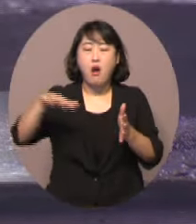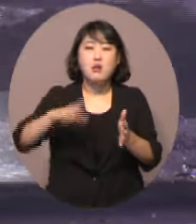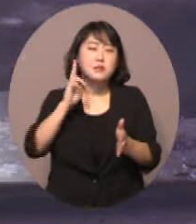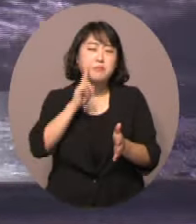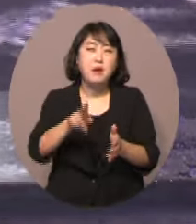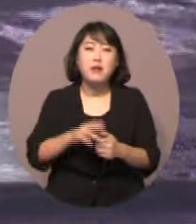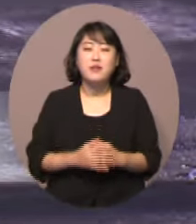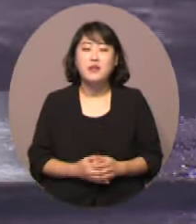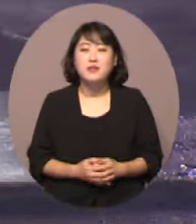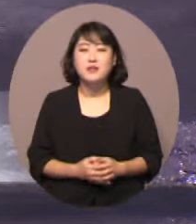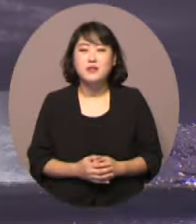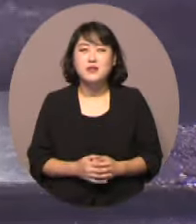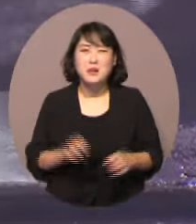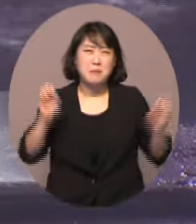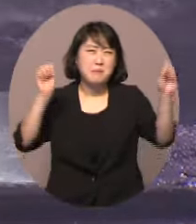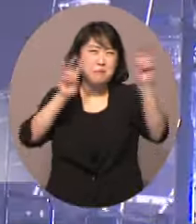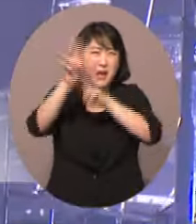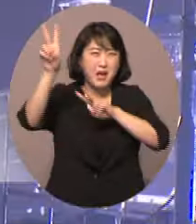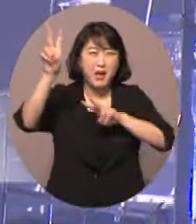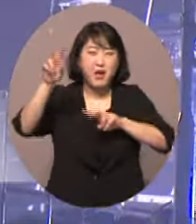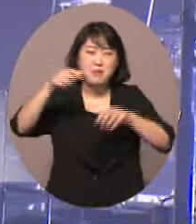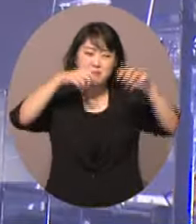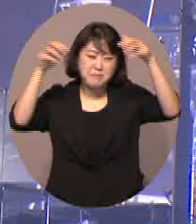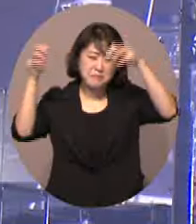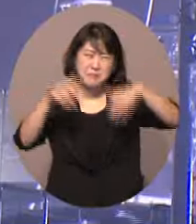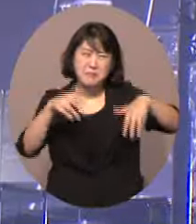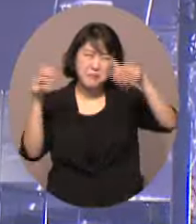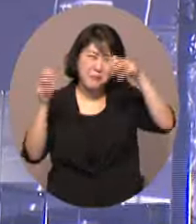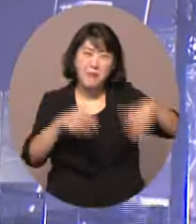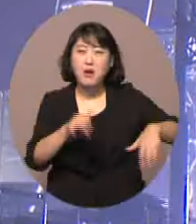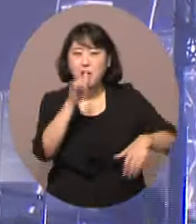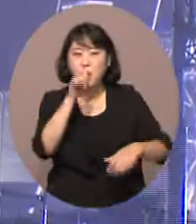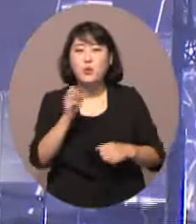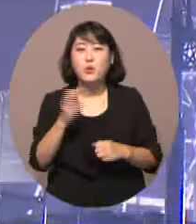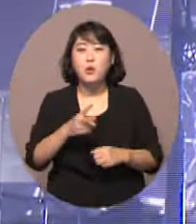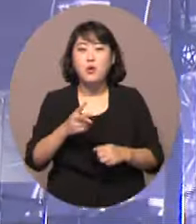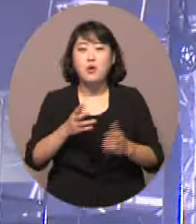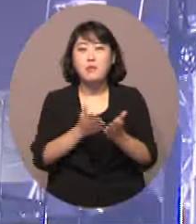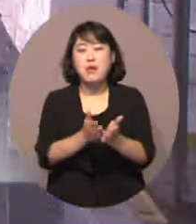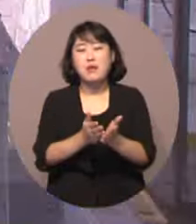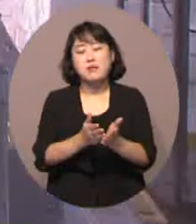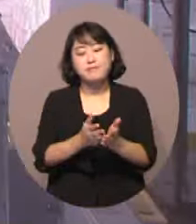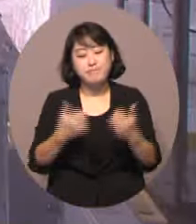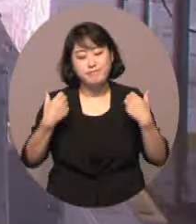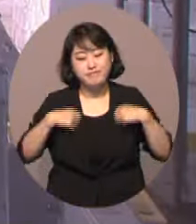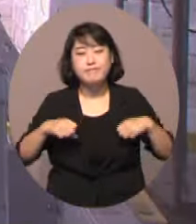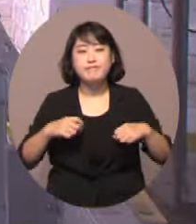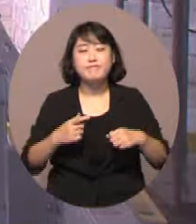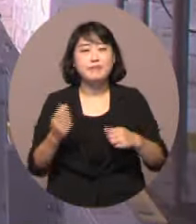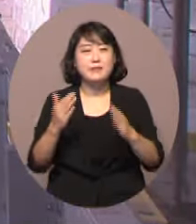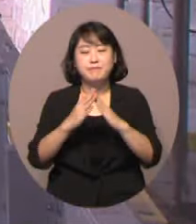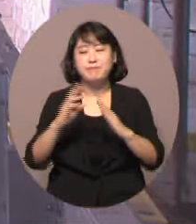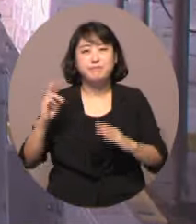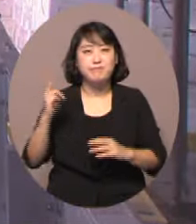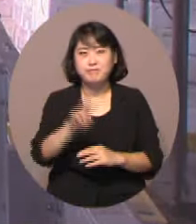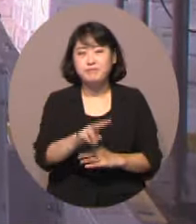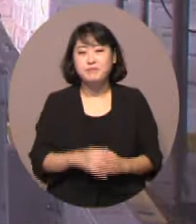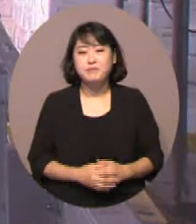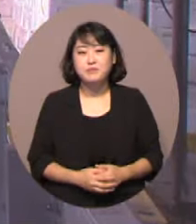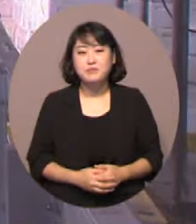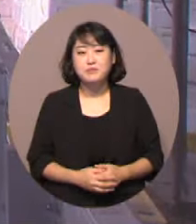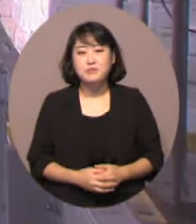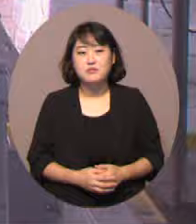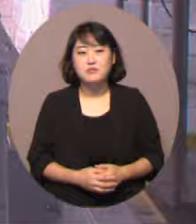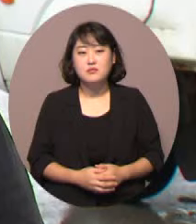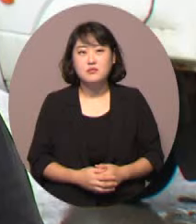출렁거립니다. 천둥 번개를 동반한 거센 빗줄기가 쏟아지고 어민들은 조업을 포기하고 서둘러 복귀합니다.